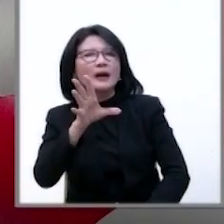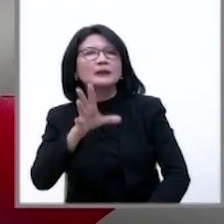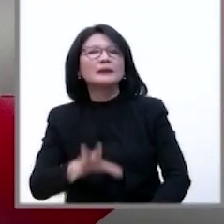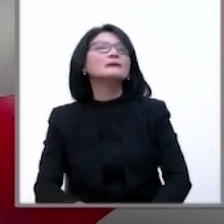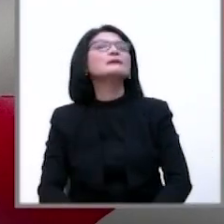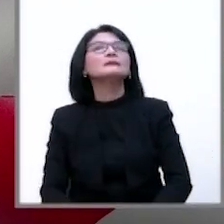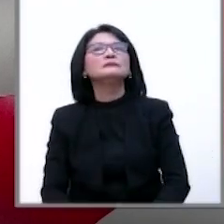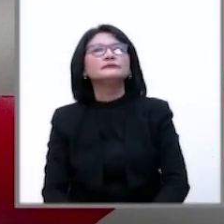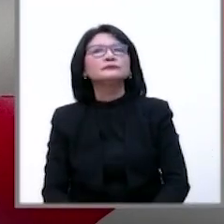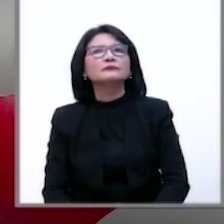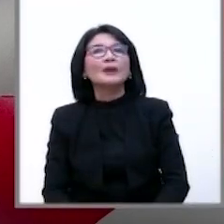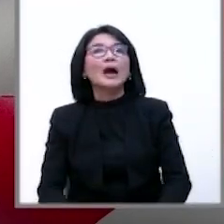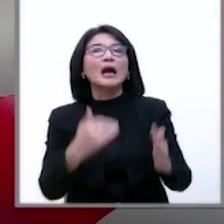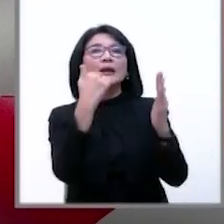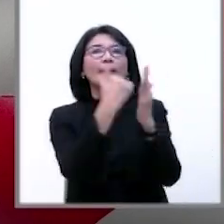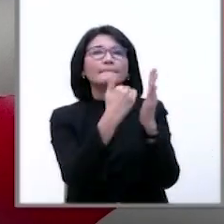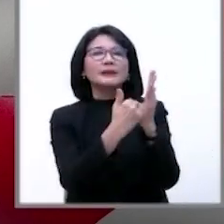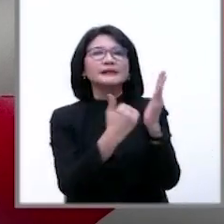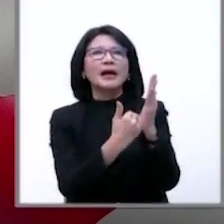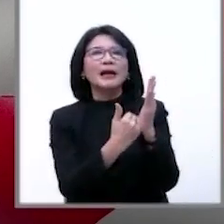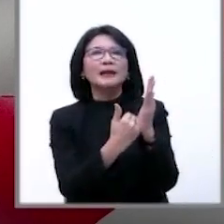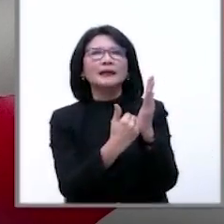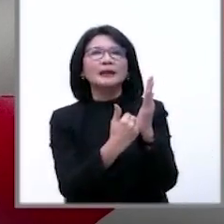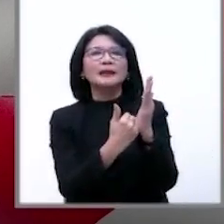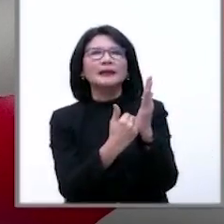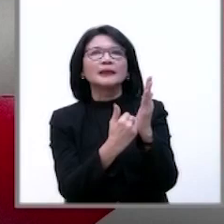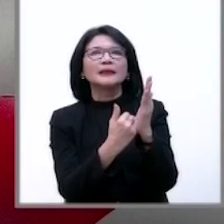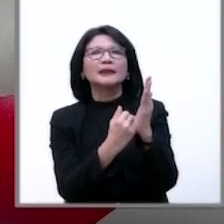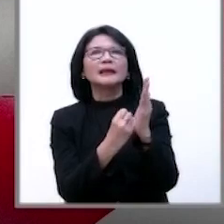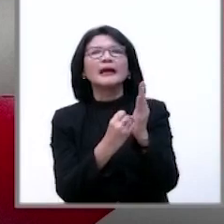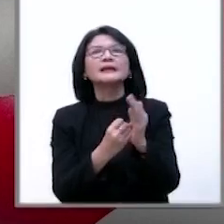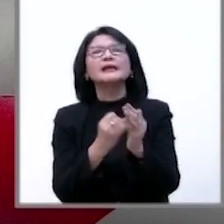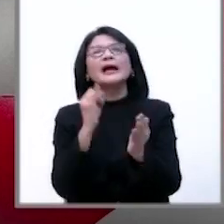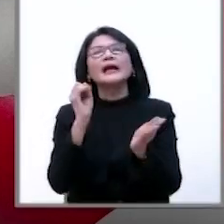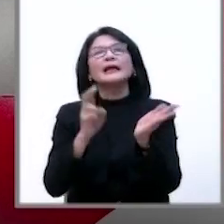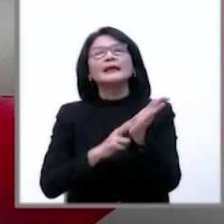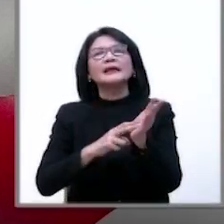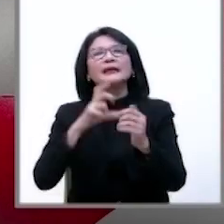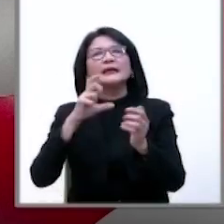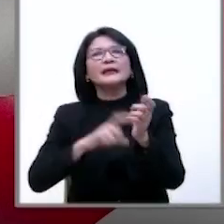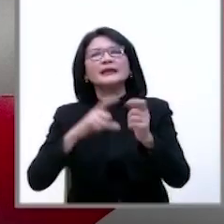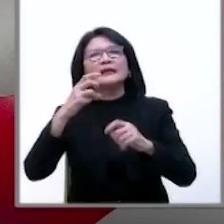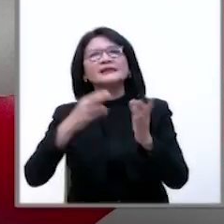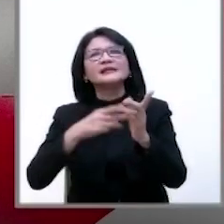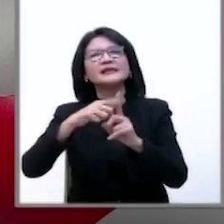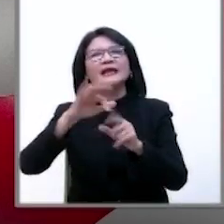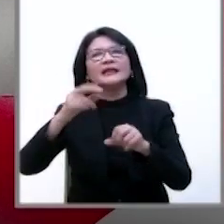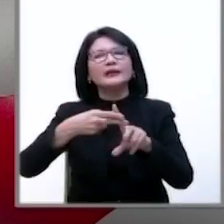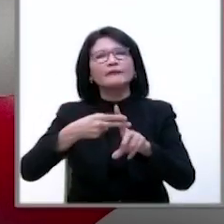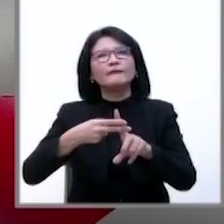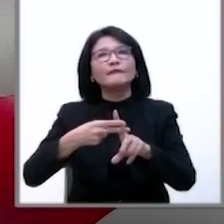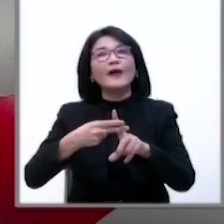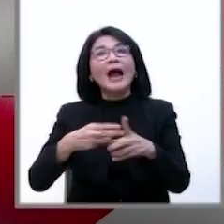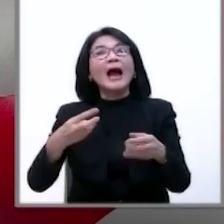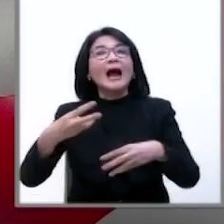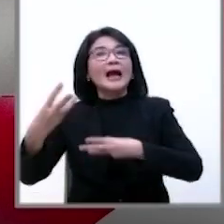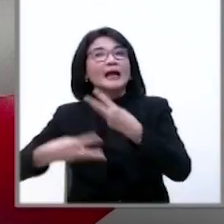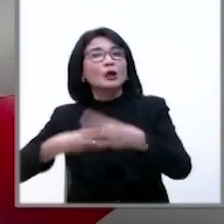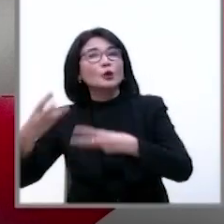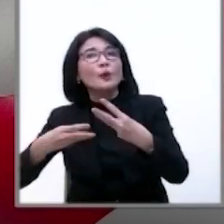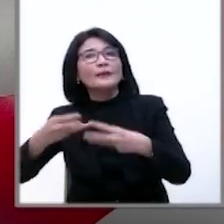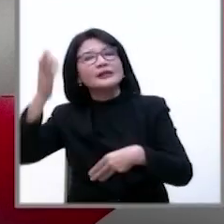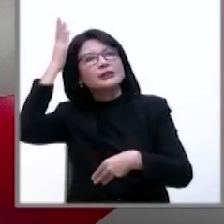menatakan kebijakan insentif dan disinsentif ekonomi hijau seperti